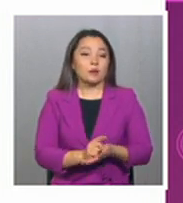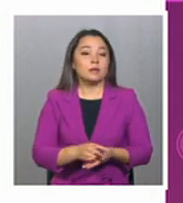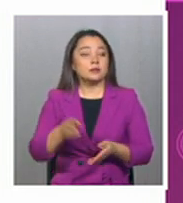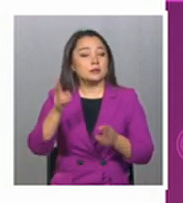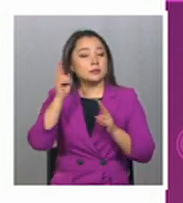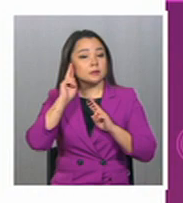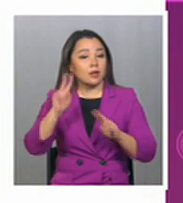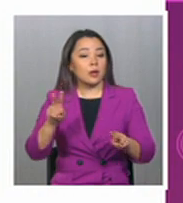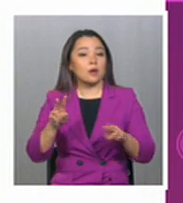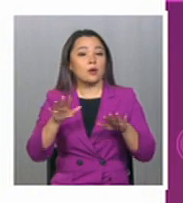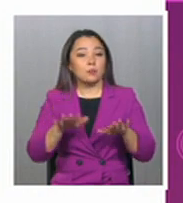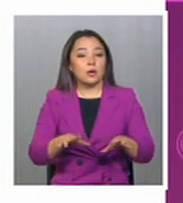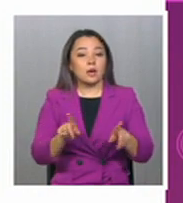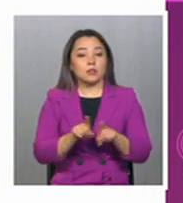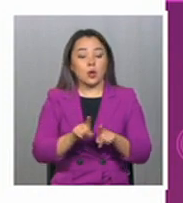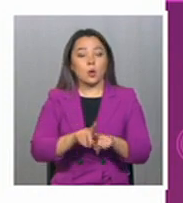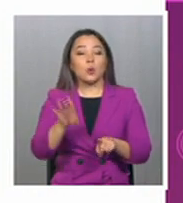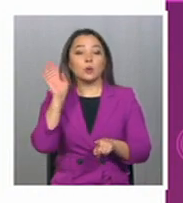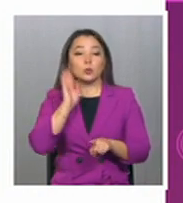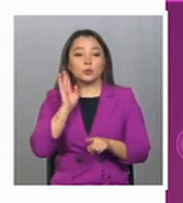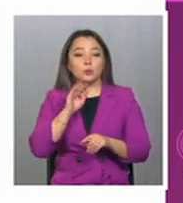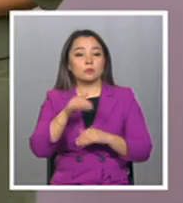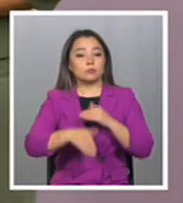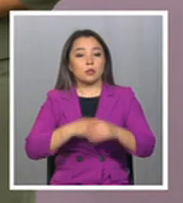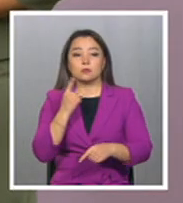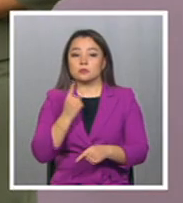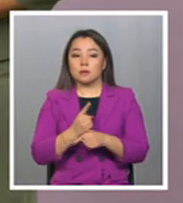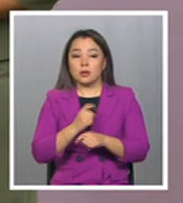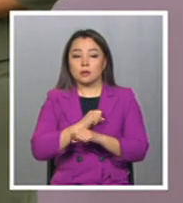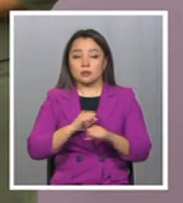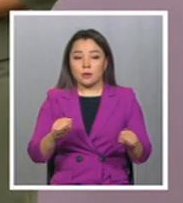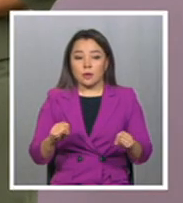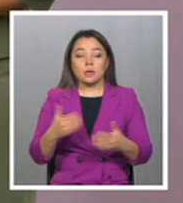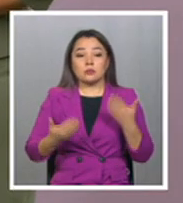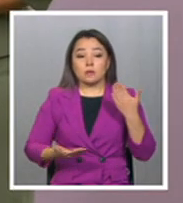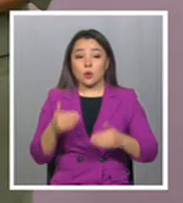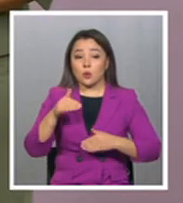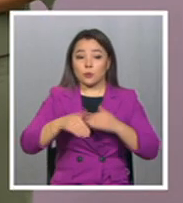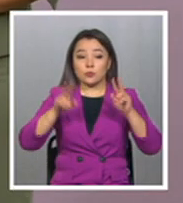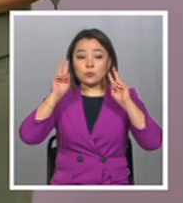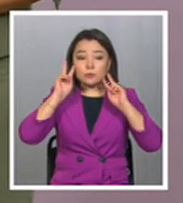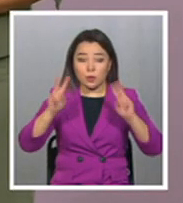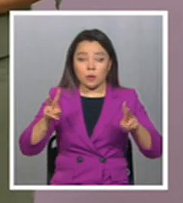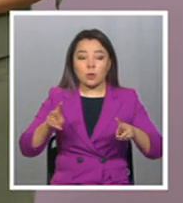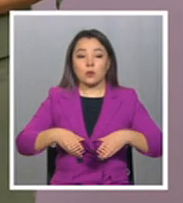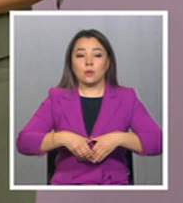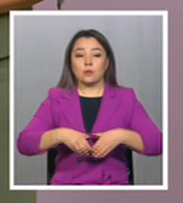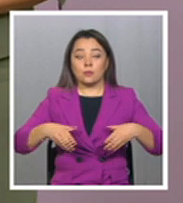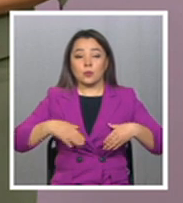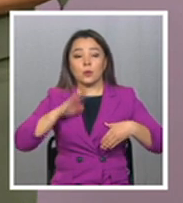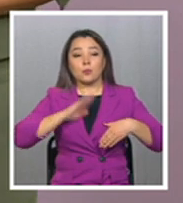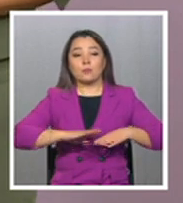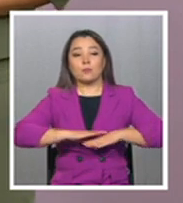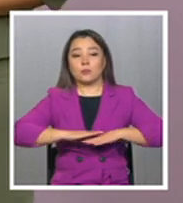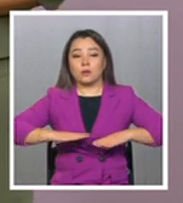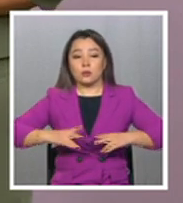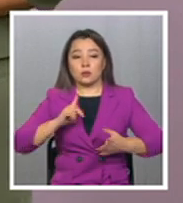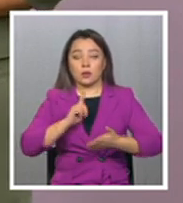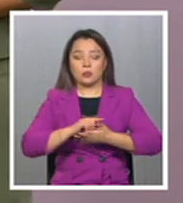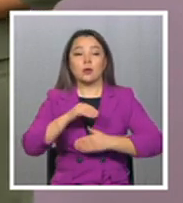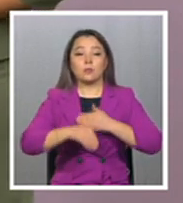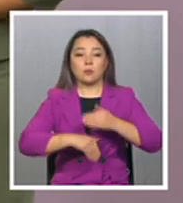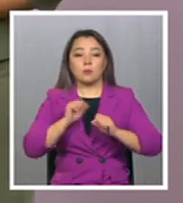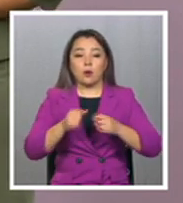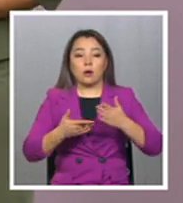емес орындарда суға түспеу керек. Жүз алмасаң, суға беліңнен жоғары түспе. Балалар,